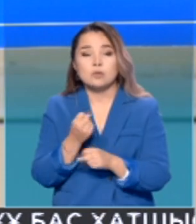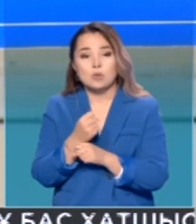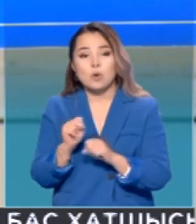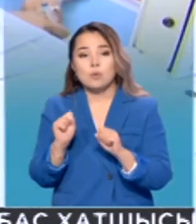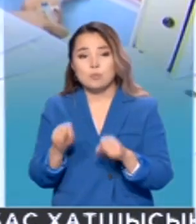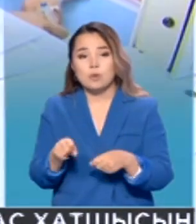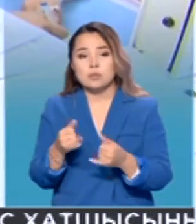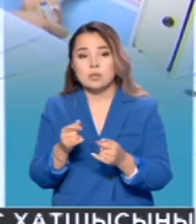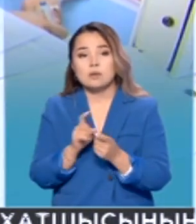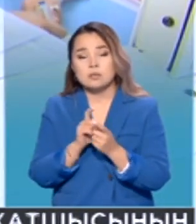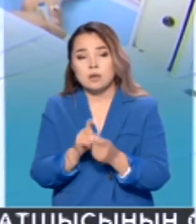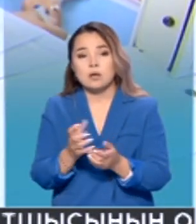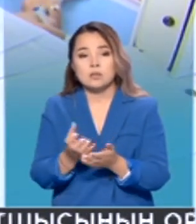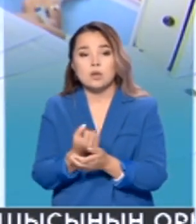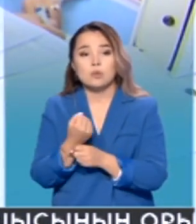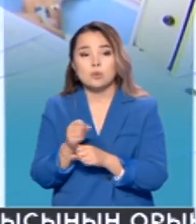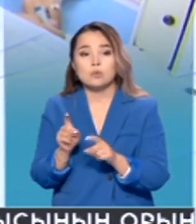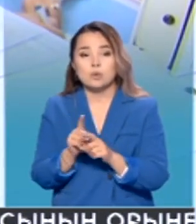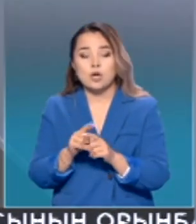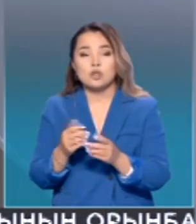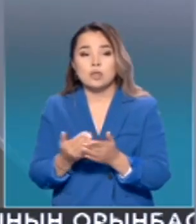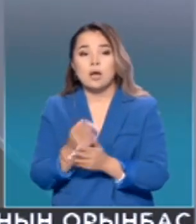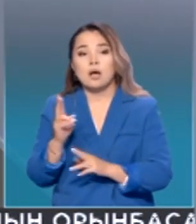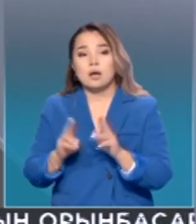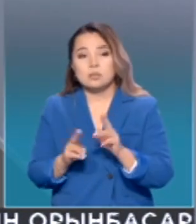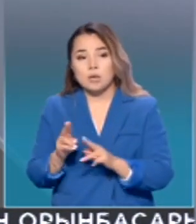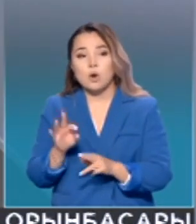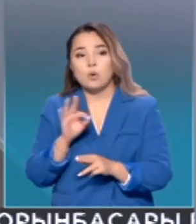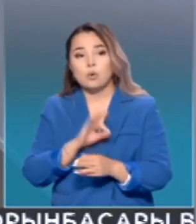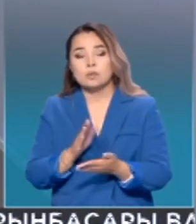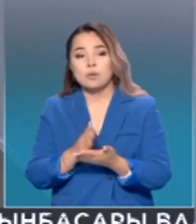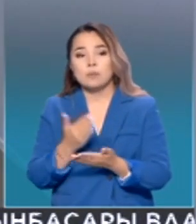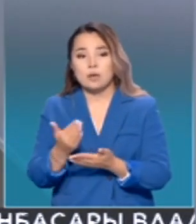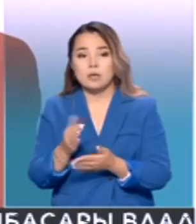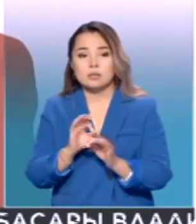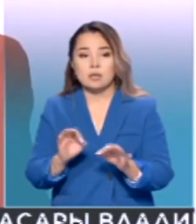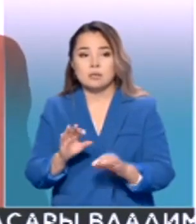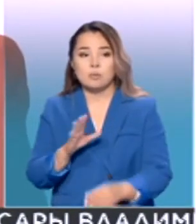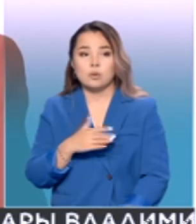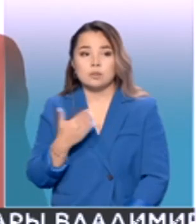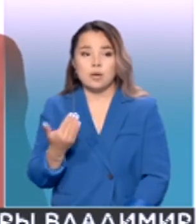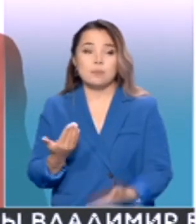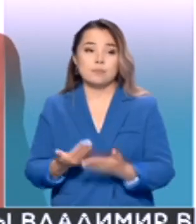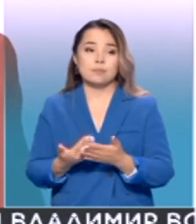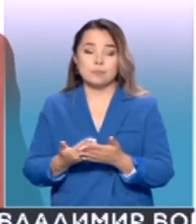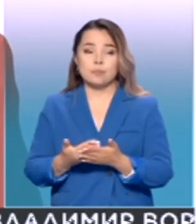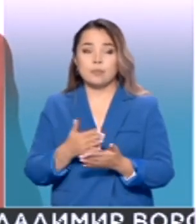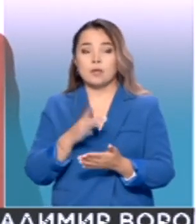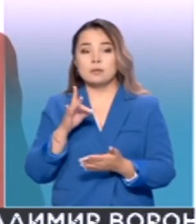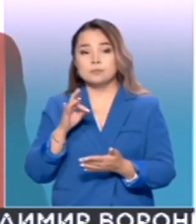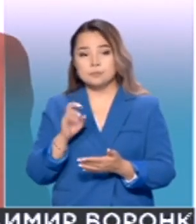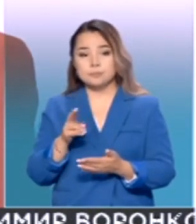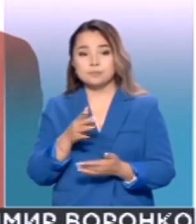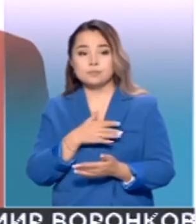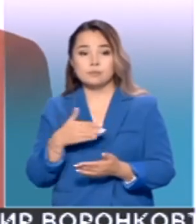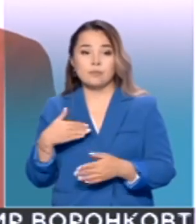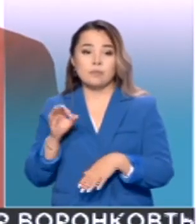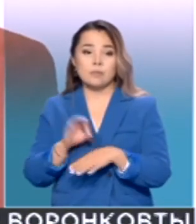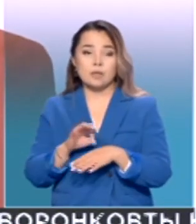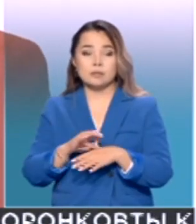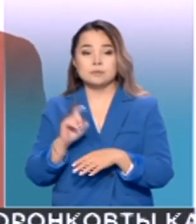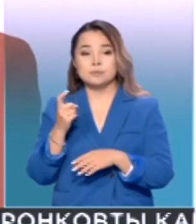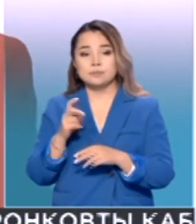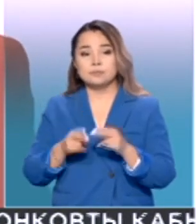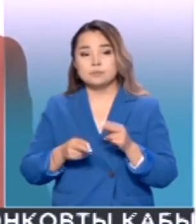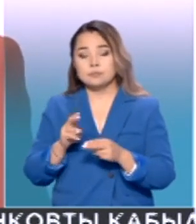болатын дерттен құлан таза айығудың жаңа әдісінде қолданып жатқандарын алға тартты. Например, рак молочный. Мәселен, соңғы кезде